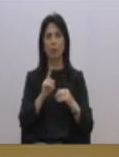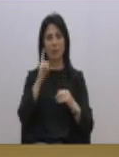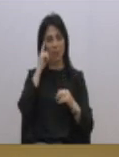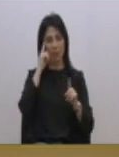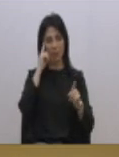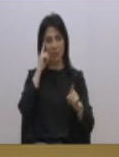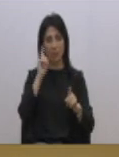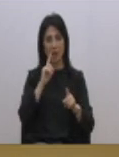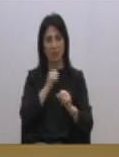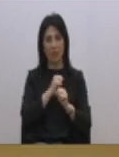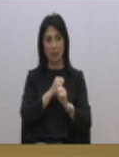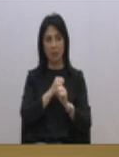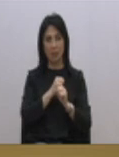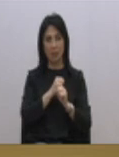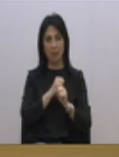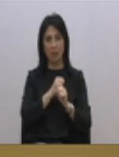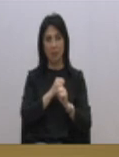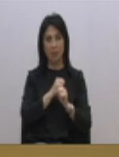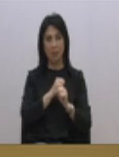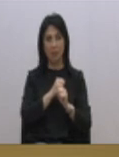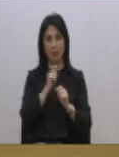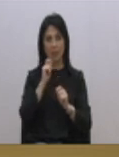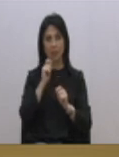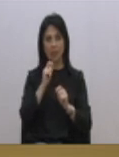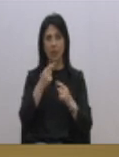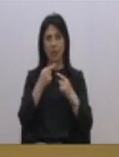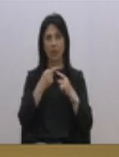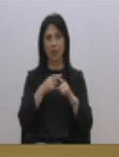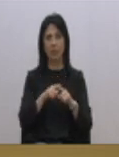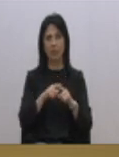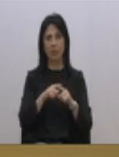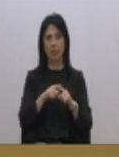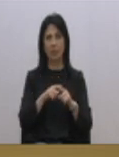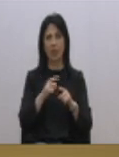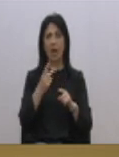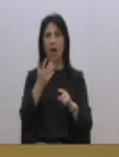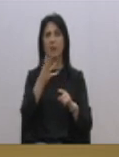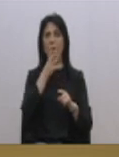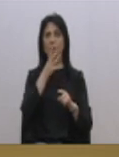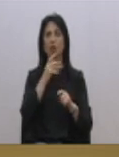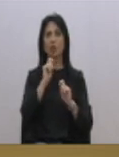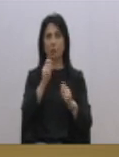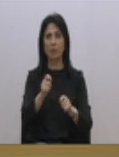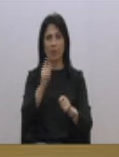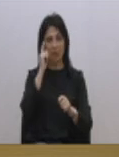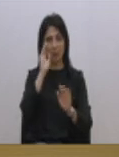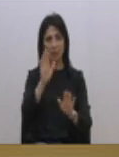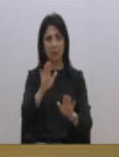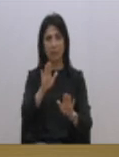დაფიქრდეს, რას აკეთებენ. შესვენება ხა ტექნიკური, რამდენ დროს დაგჭირდებათ მოგცემთ, იმისთვის რომ